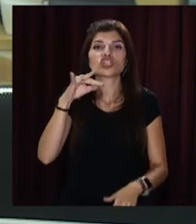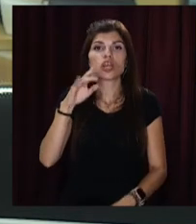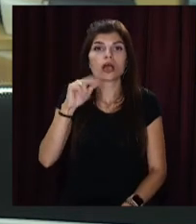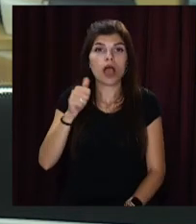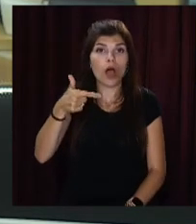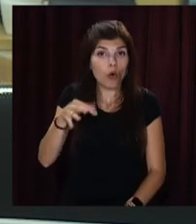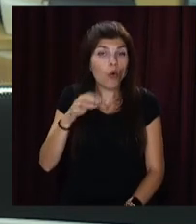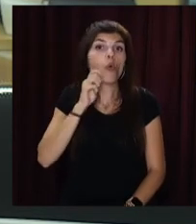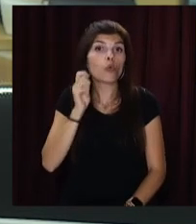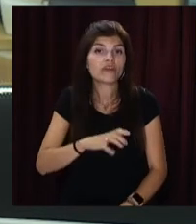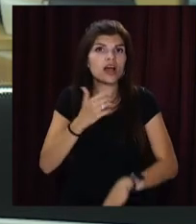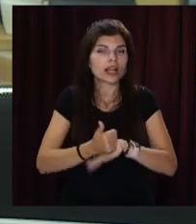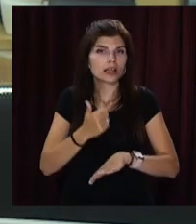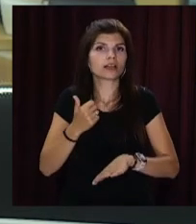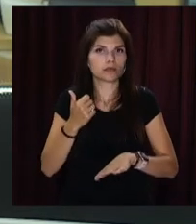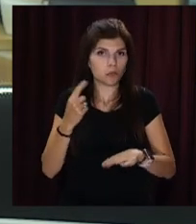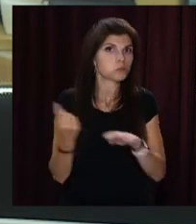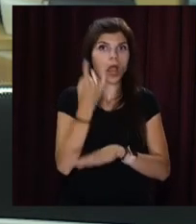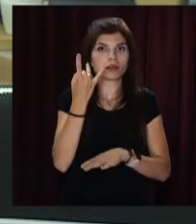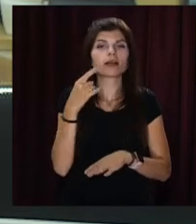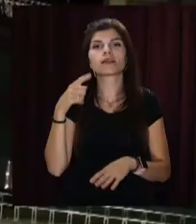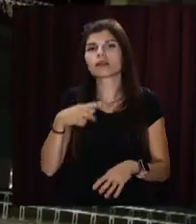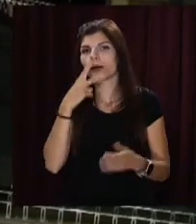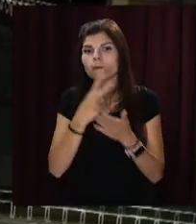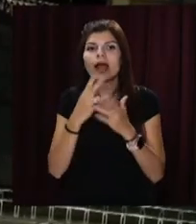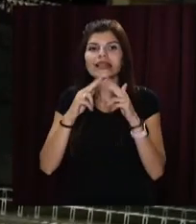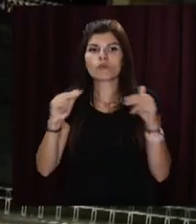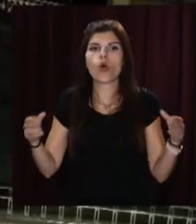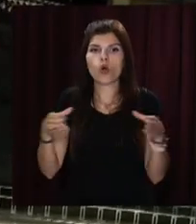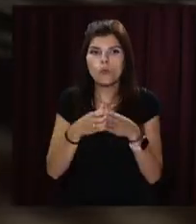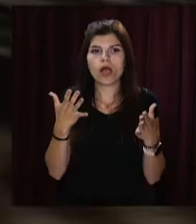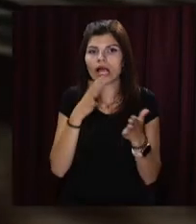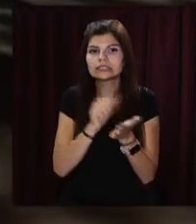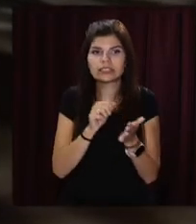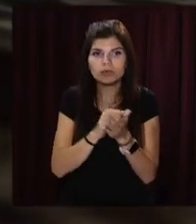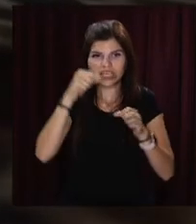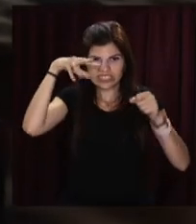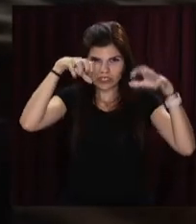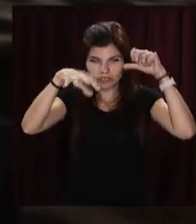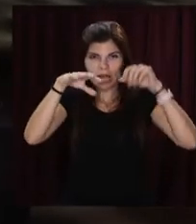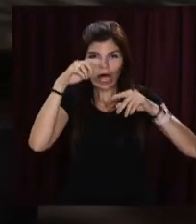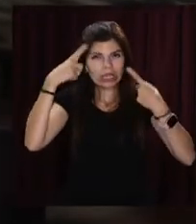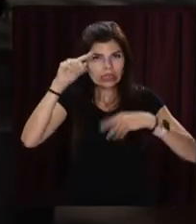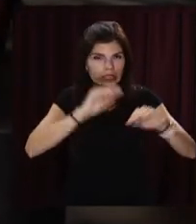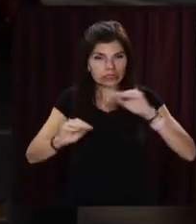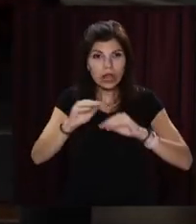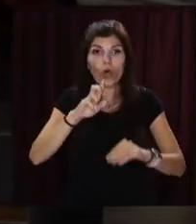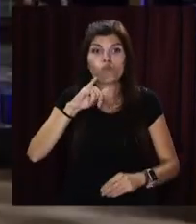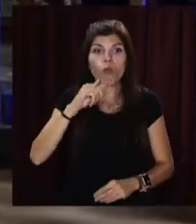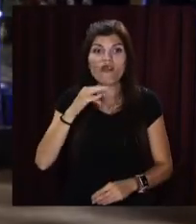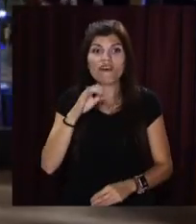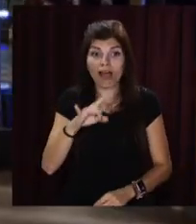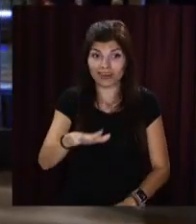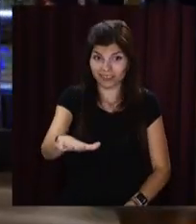чином, Україна в лідерах вперше. Проєкт презентувала дніпровська команда, яка займається світловим дизайном. У бульвар мистецтв на